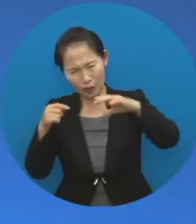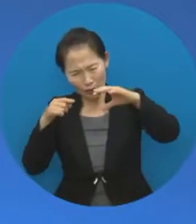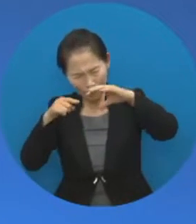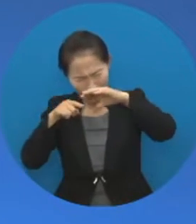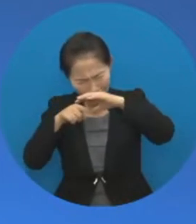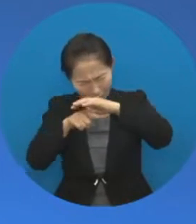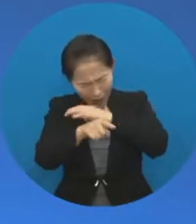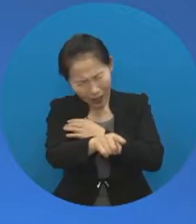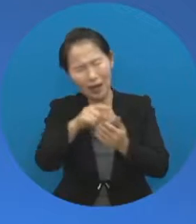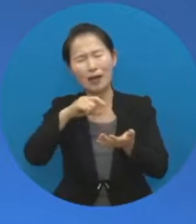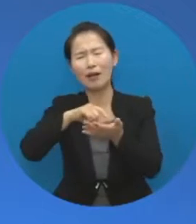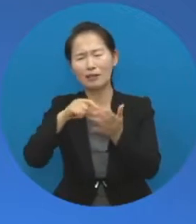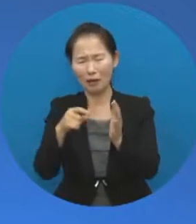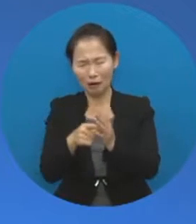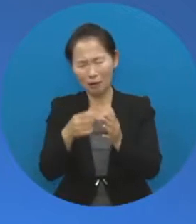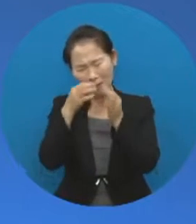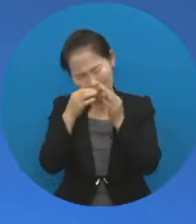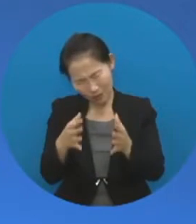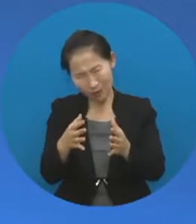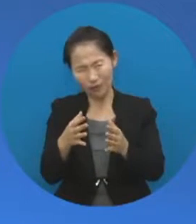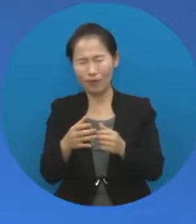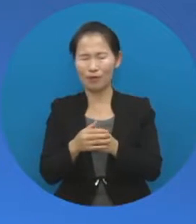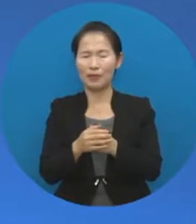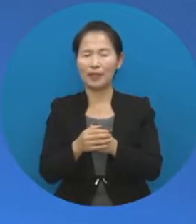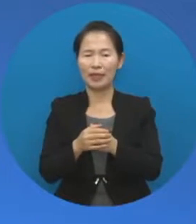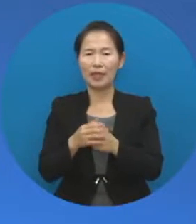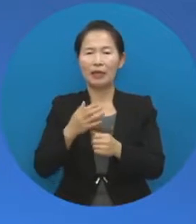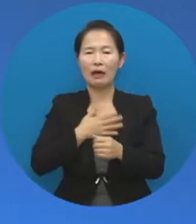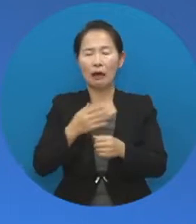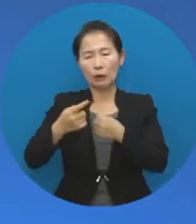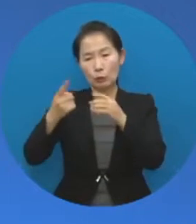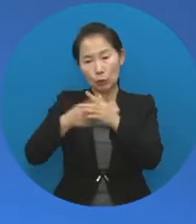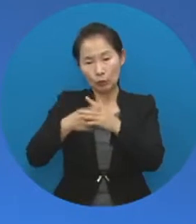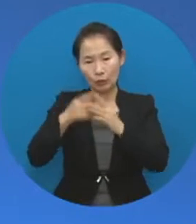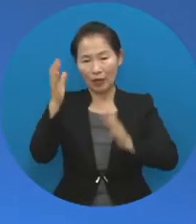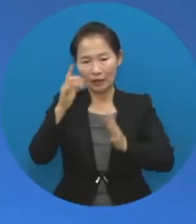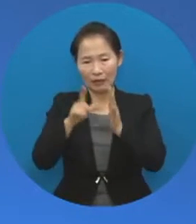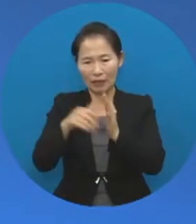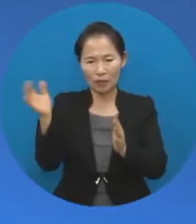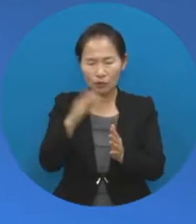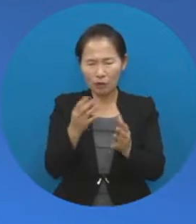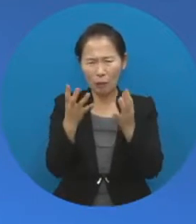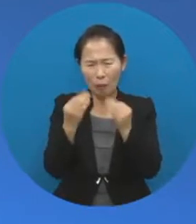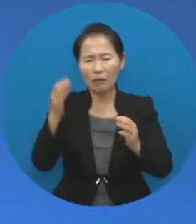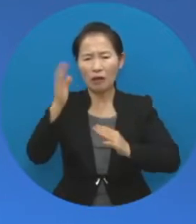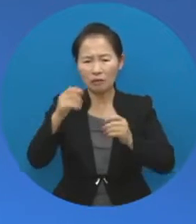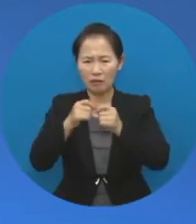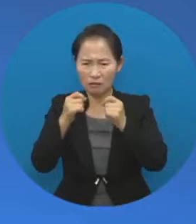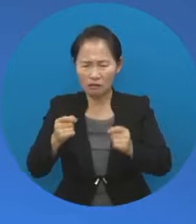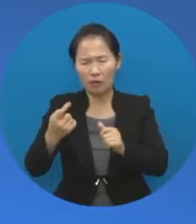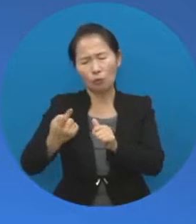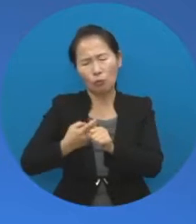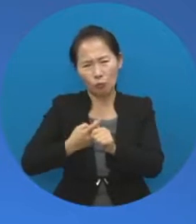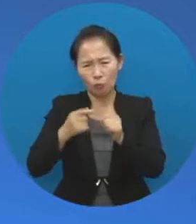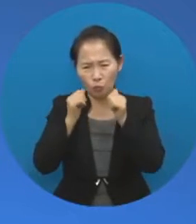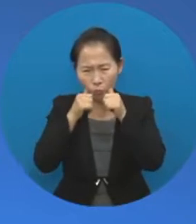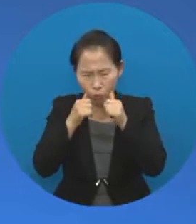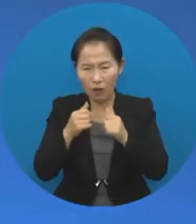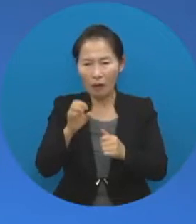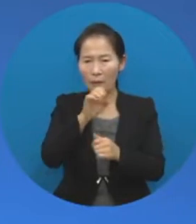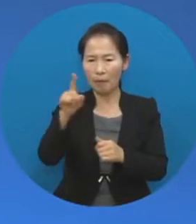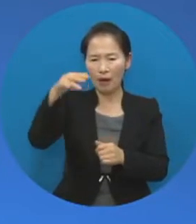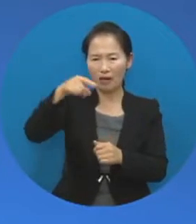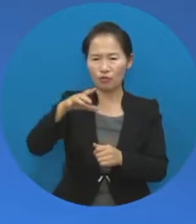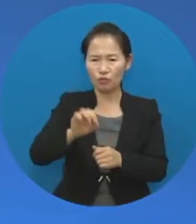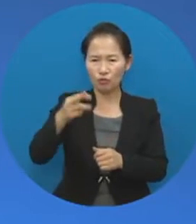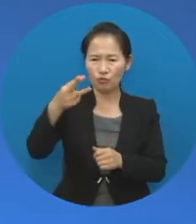살리셨지만 저는 초등학교 들어가면서부터 많은 아이들의 놀림을 받기 시작했고 아이들은 저에게 파충류 같다, 괴물